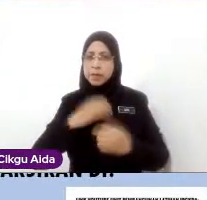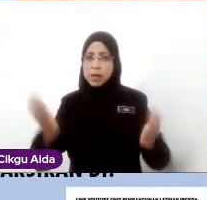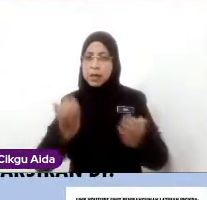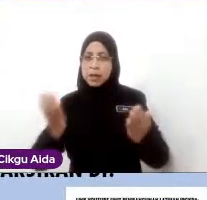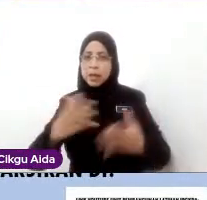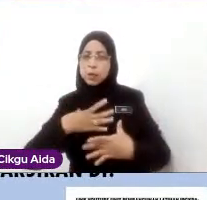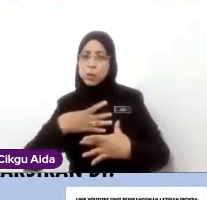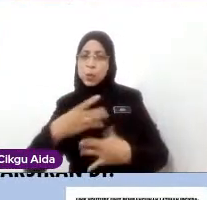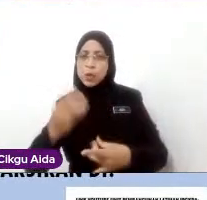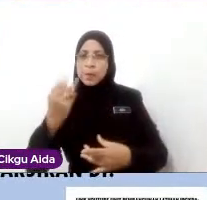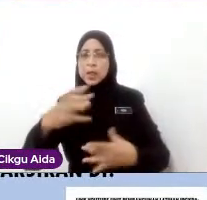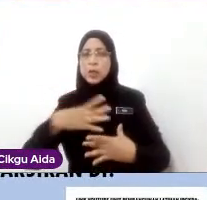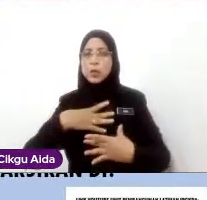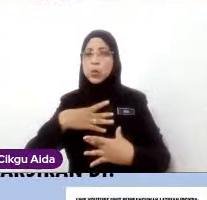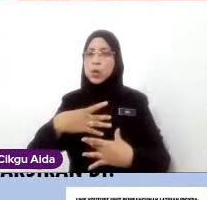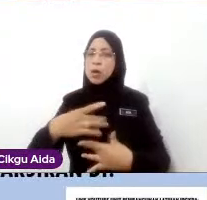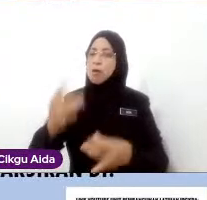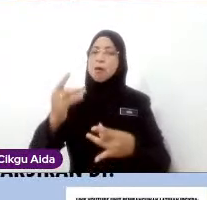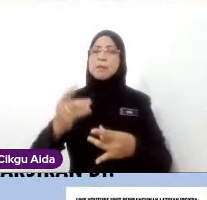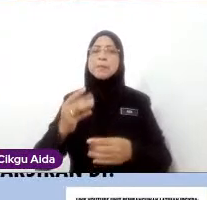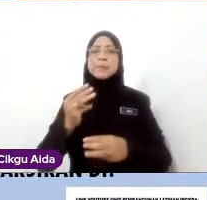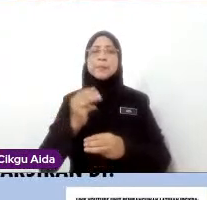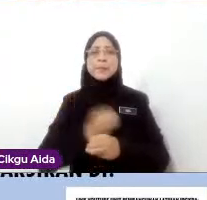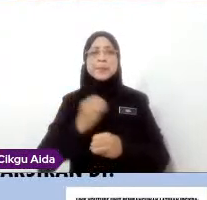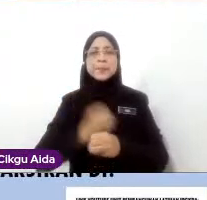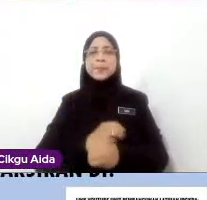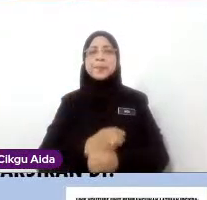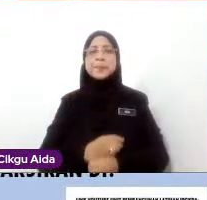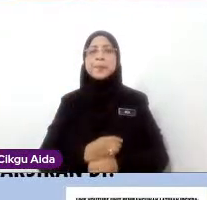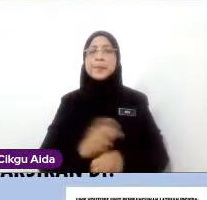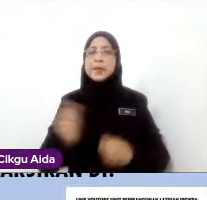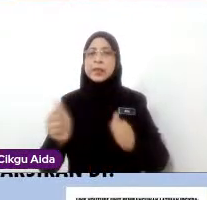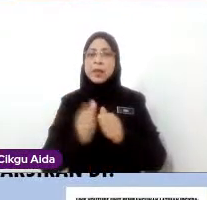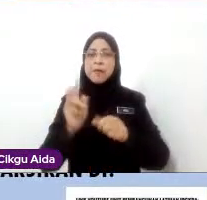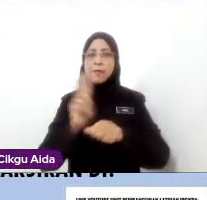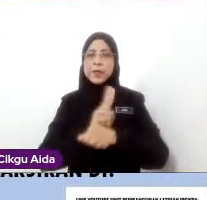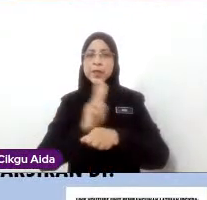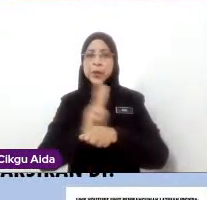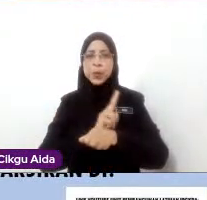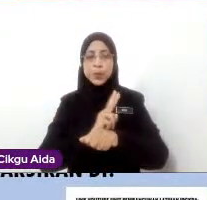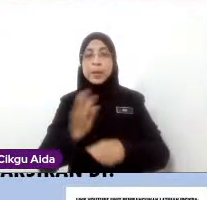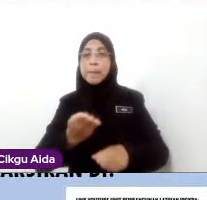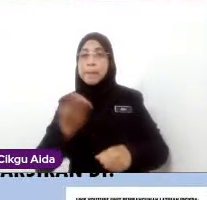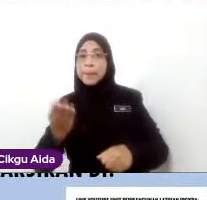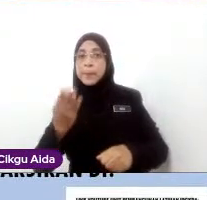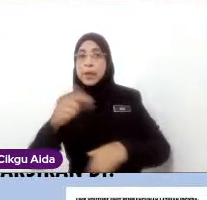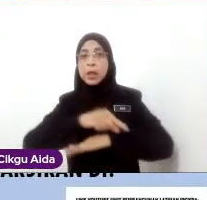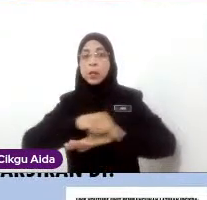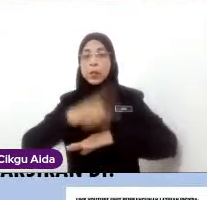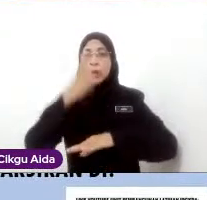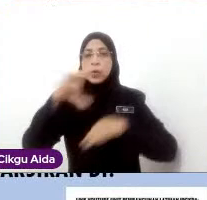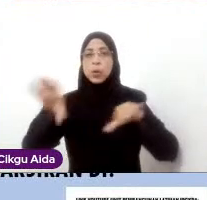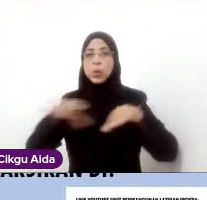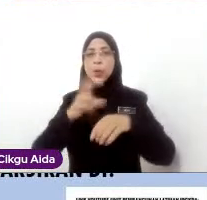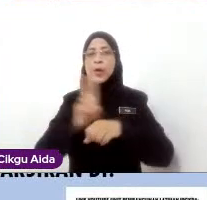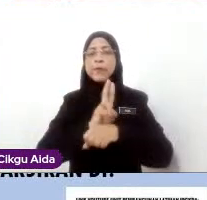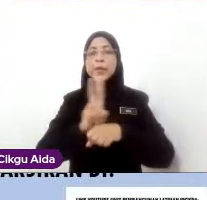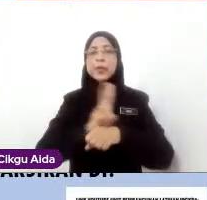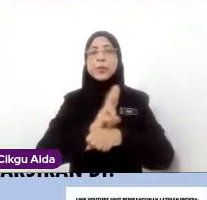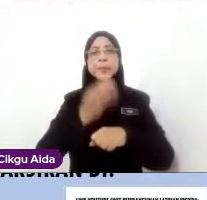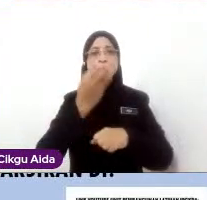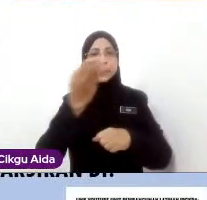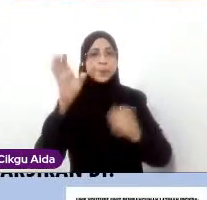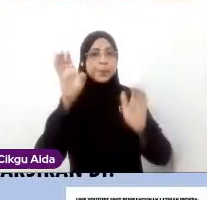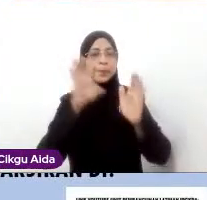macam-macam, walau macam-macam bentuk lah. Okey, ni adalah bahan-bahan yang saya gunakan. Okey, splitter. Splitter ni dia ada